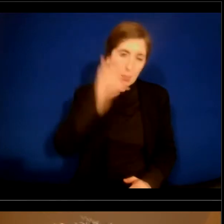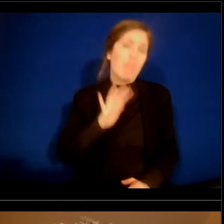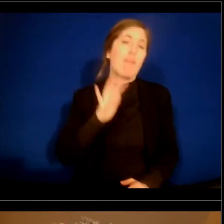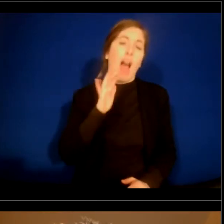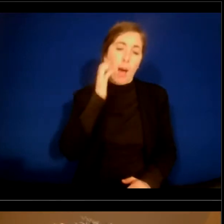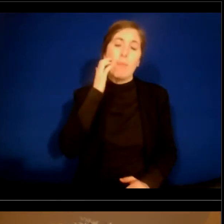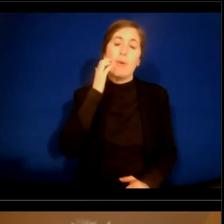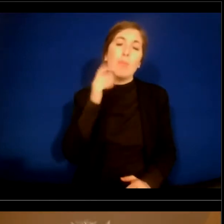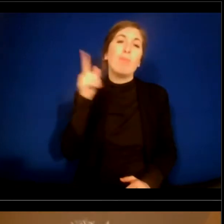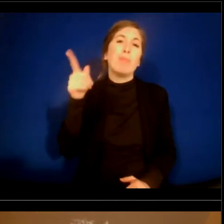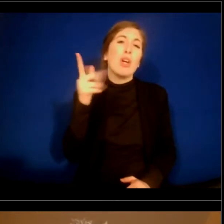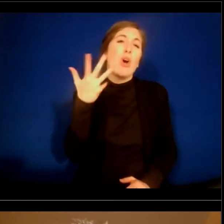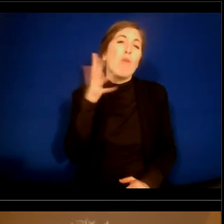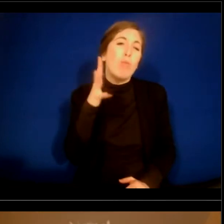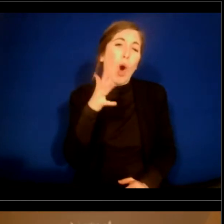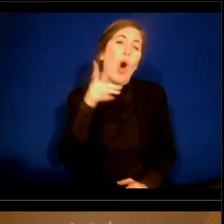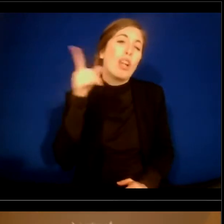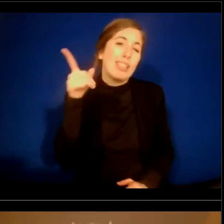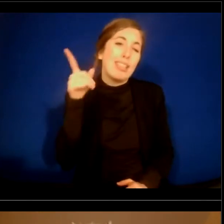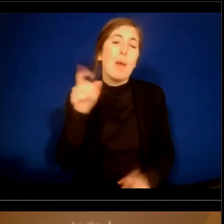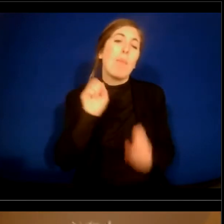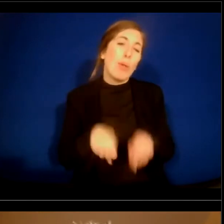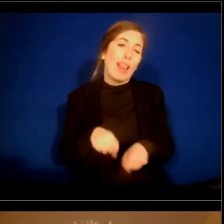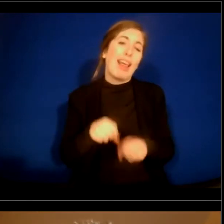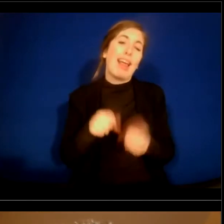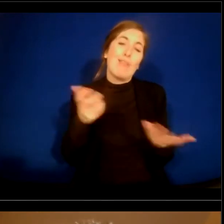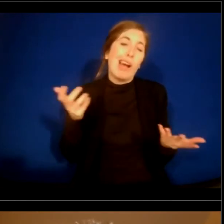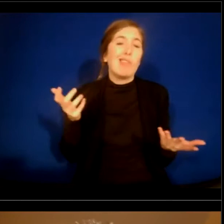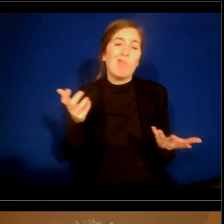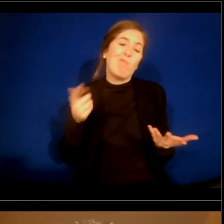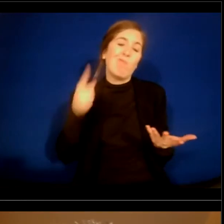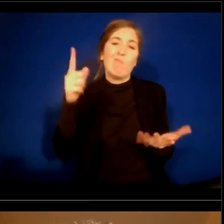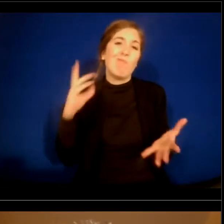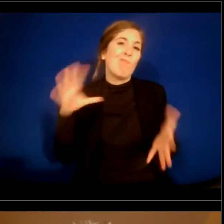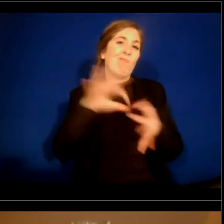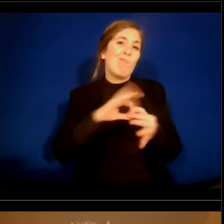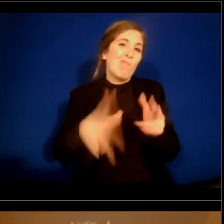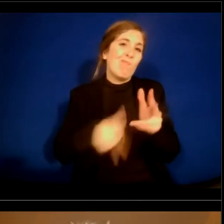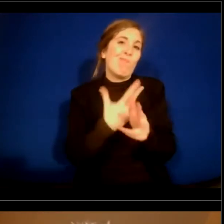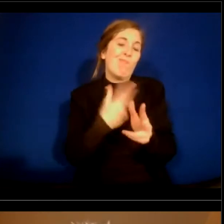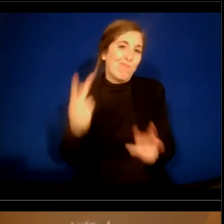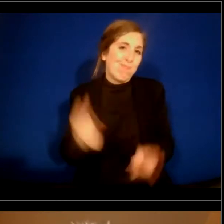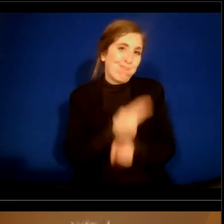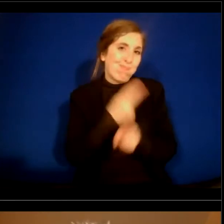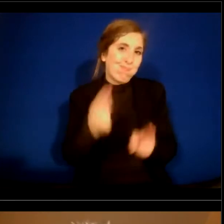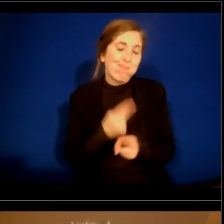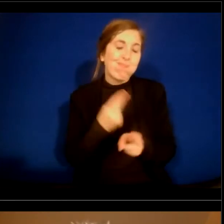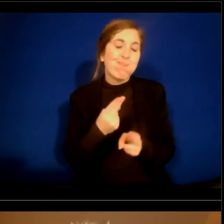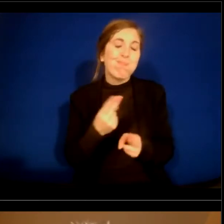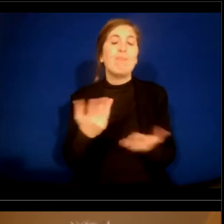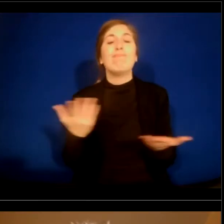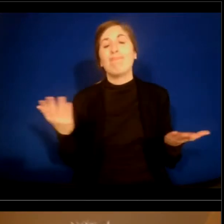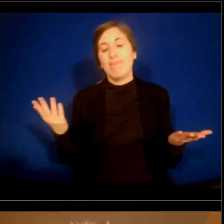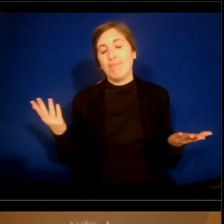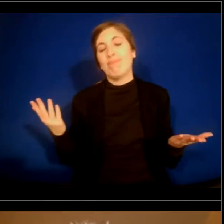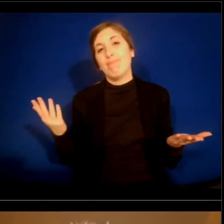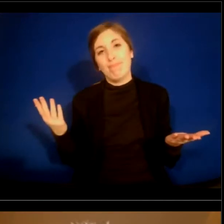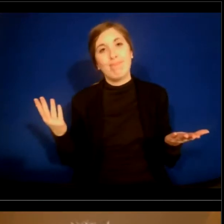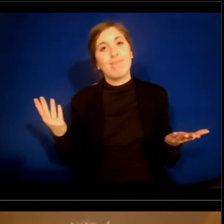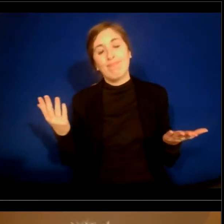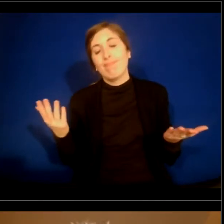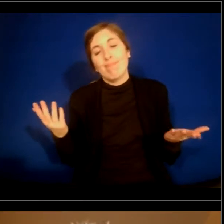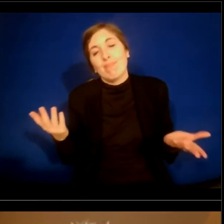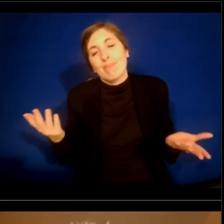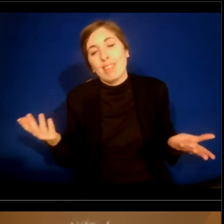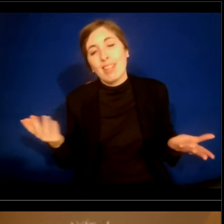possibilità, neanche troppo remota, che potesse non riuscire questa sera a partecipare. In questo caso